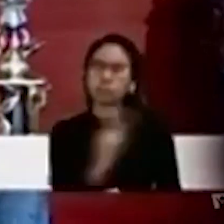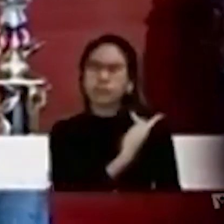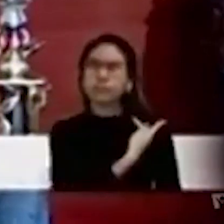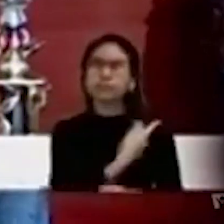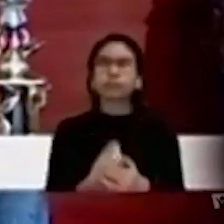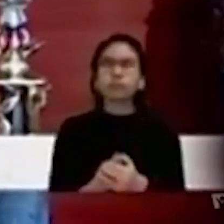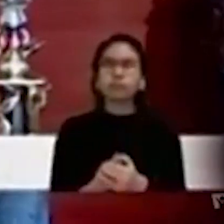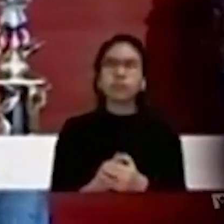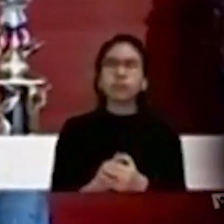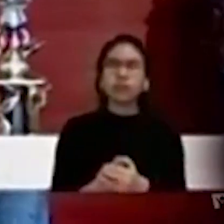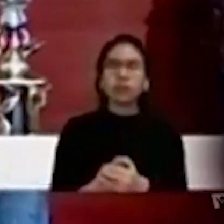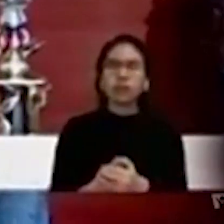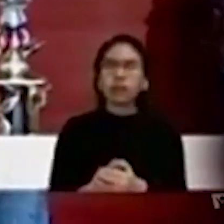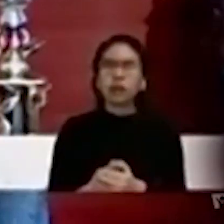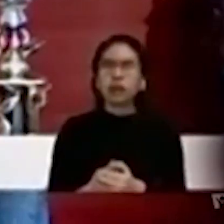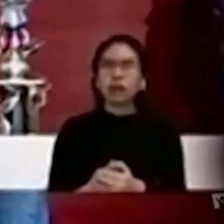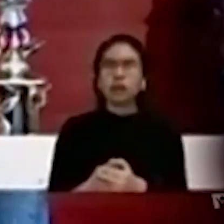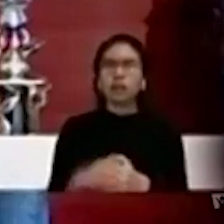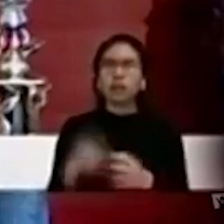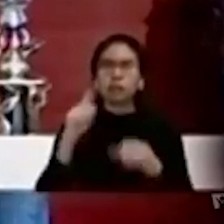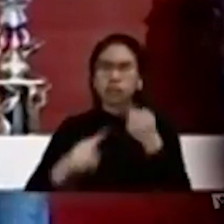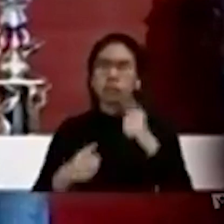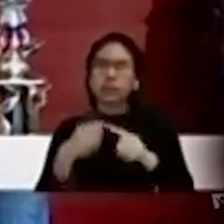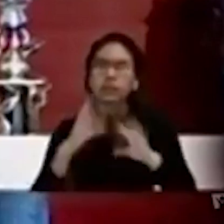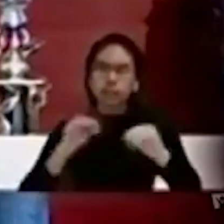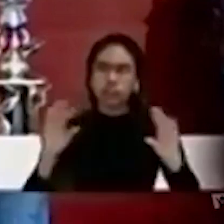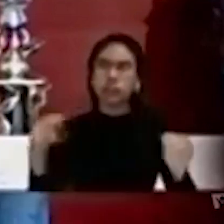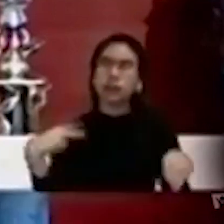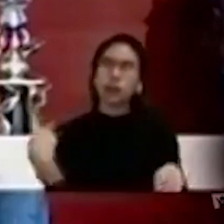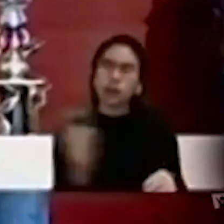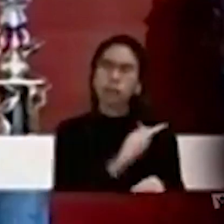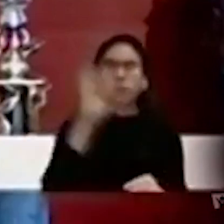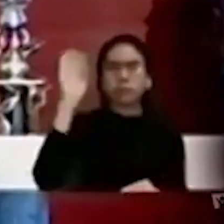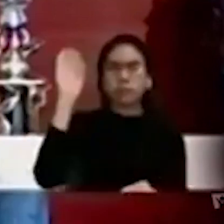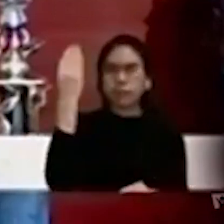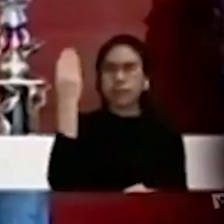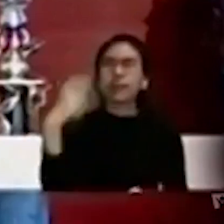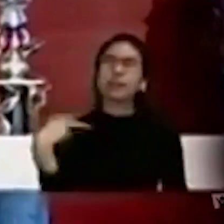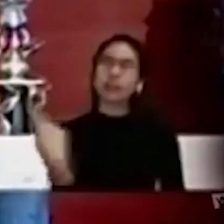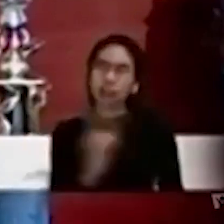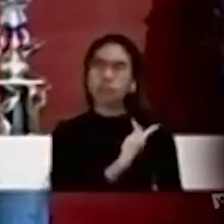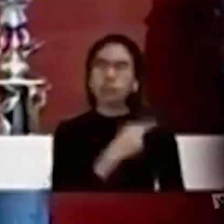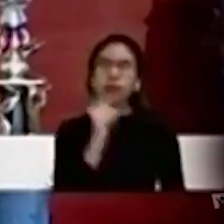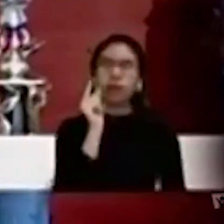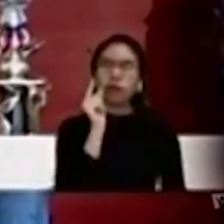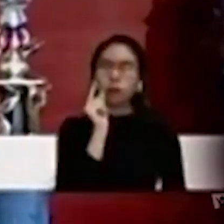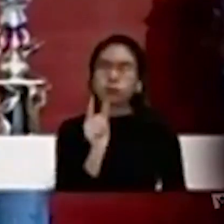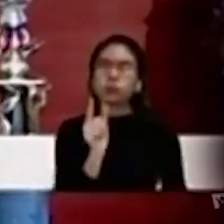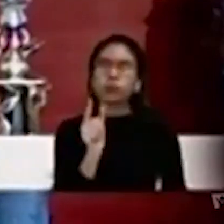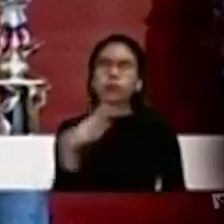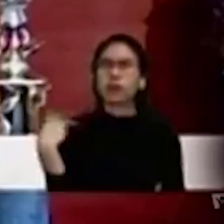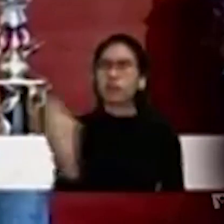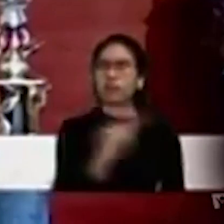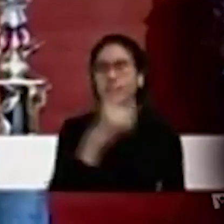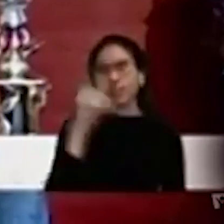kerja kami, agar dapat kami terus melayani dan juga akan selalu rendah